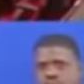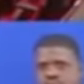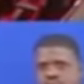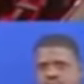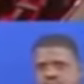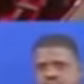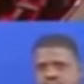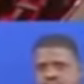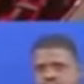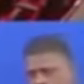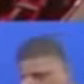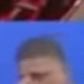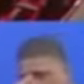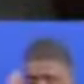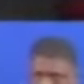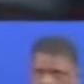Sakisinyamule, Dodoma.